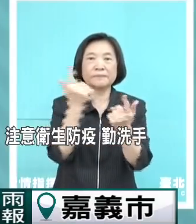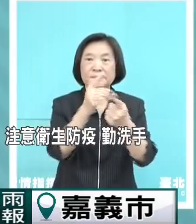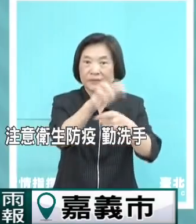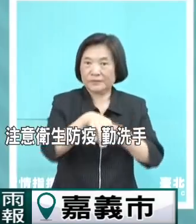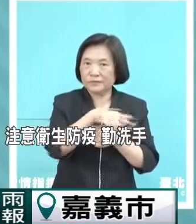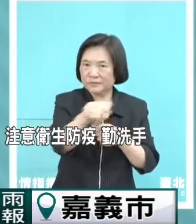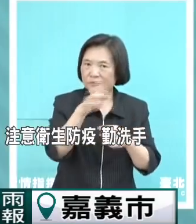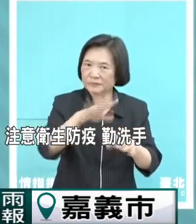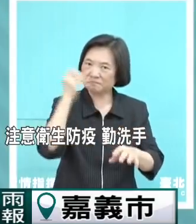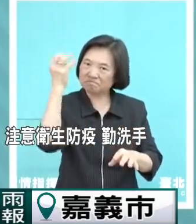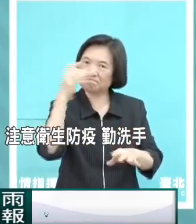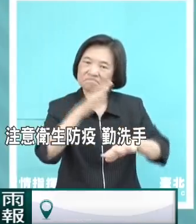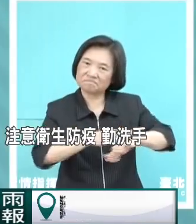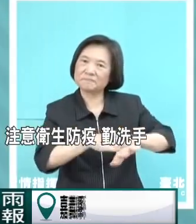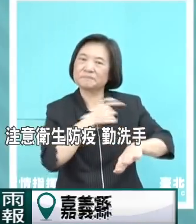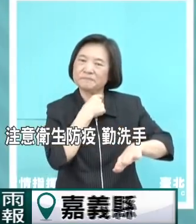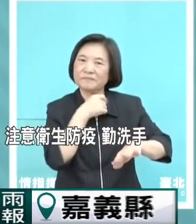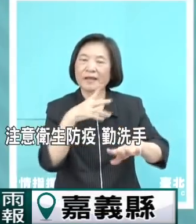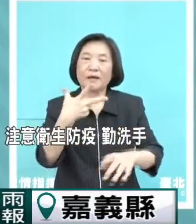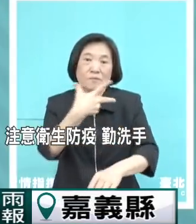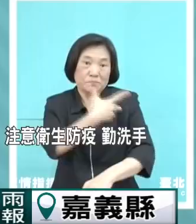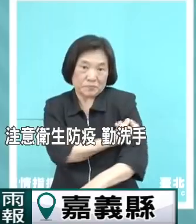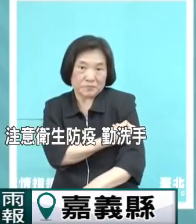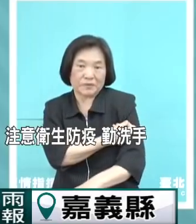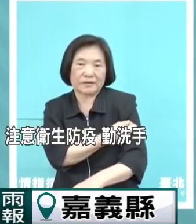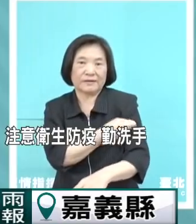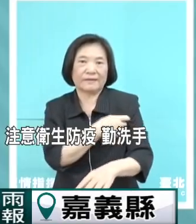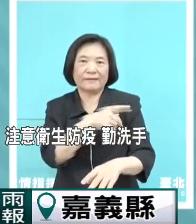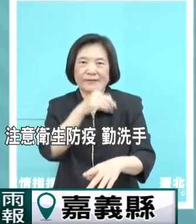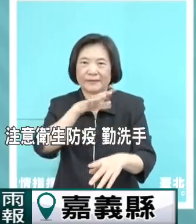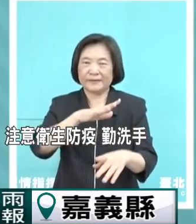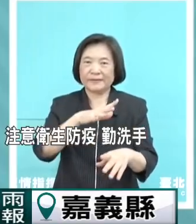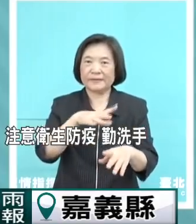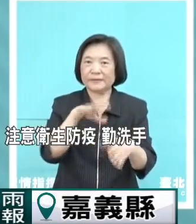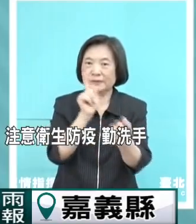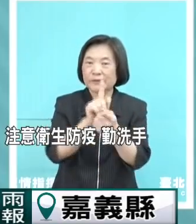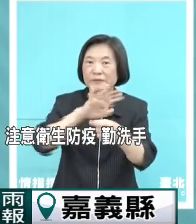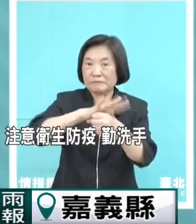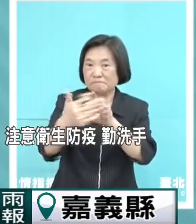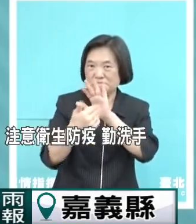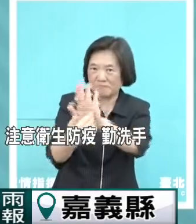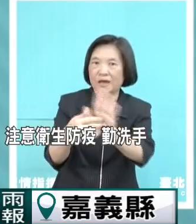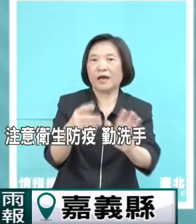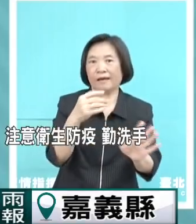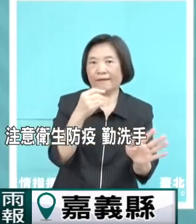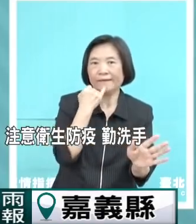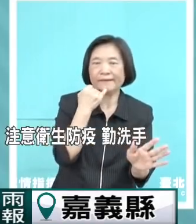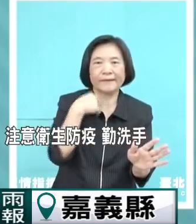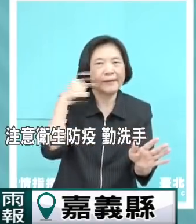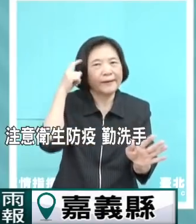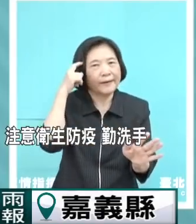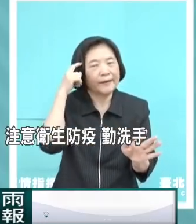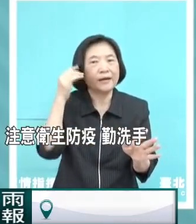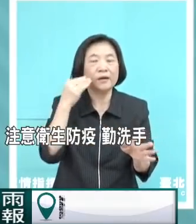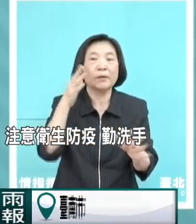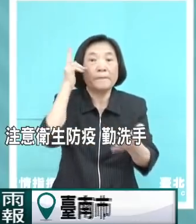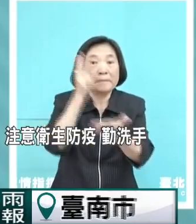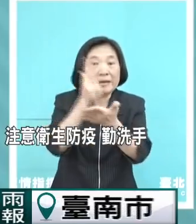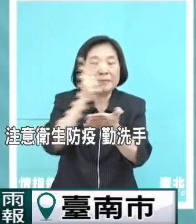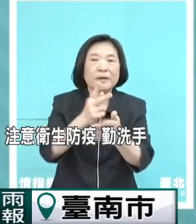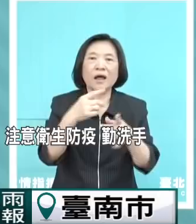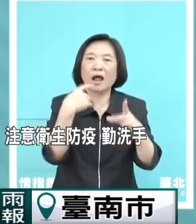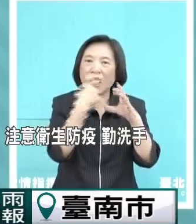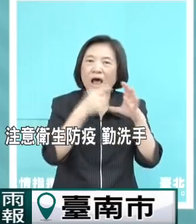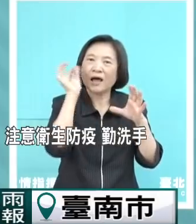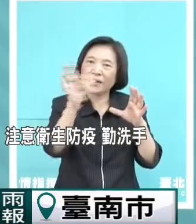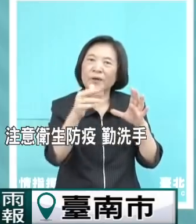新的战术，你知道用打疫苗的方式。来围堵疫情的扩散，因为以前每个礼拜在